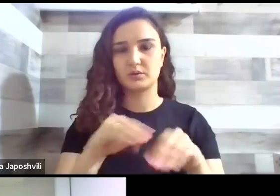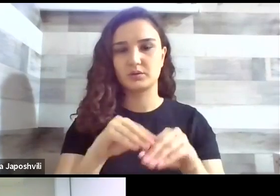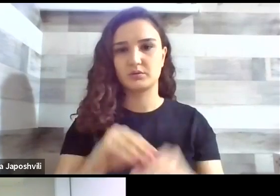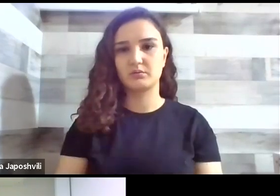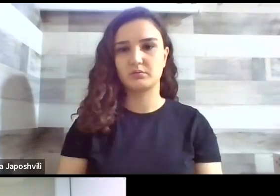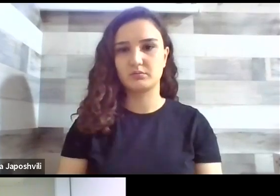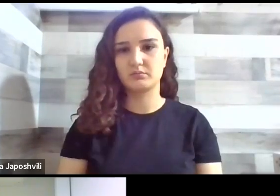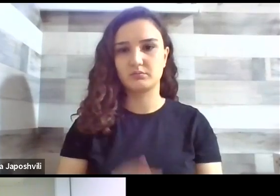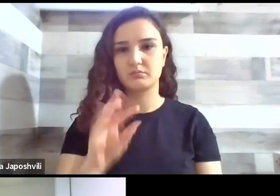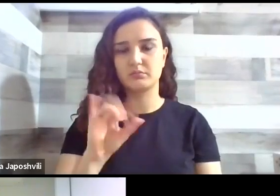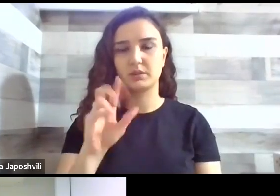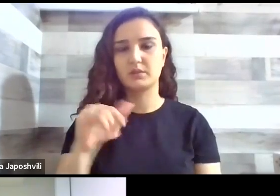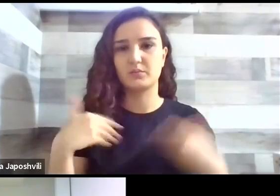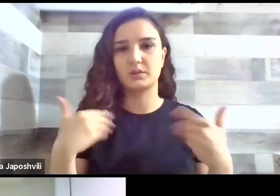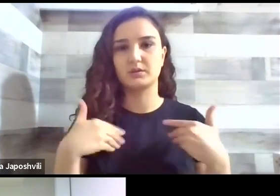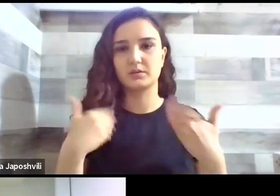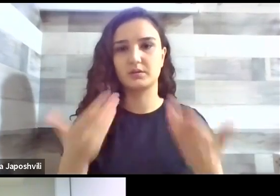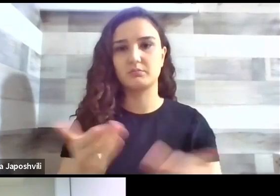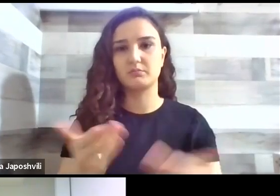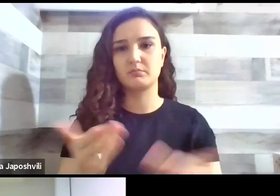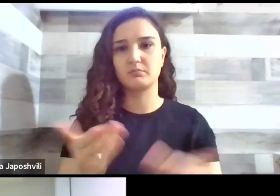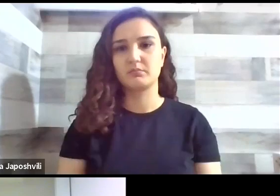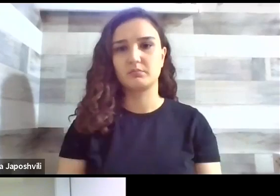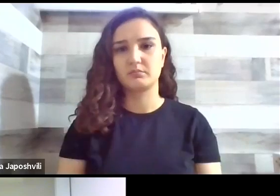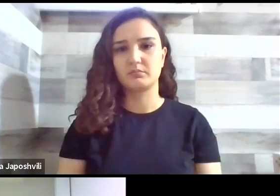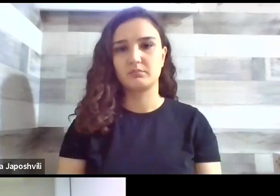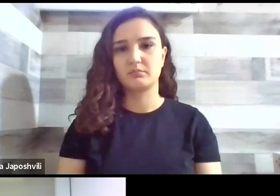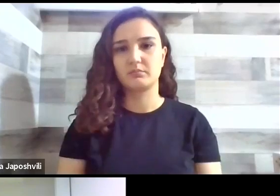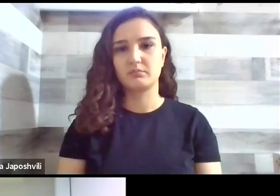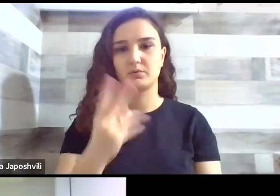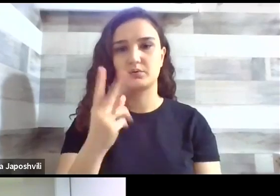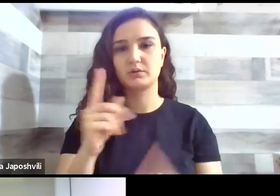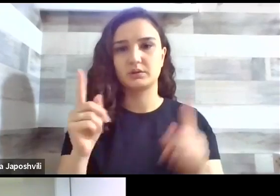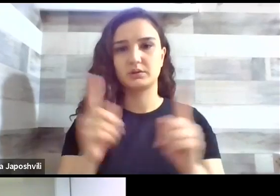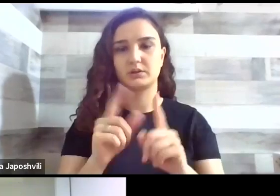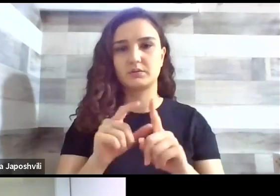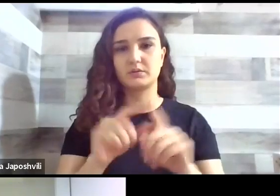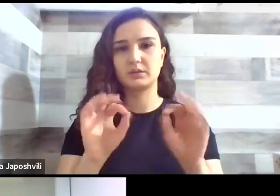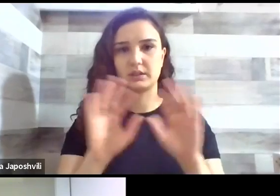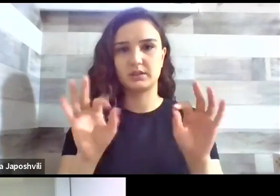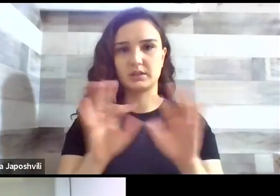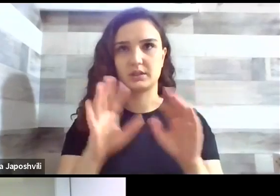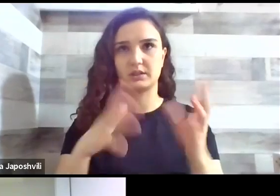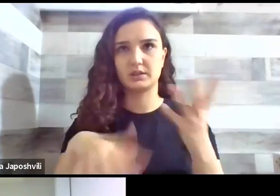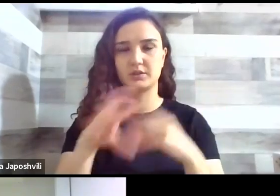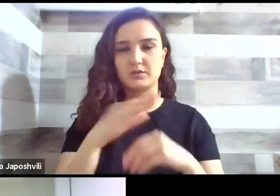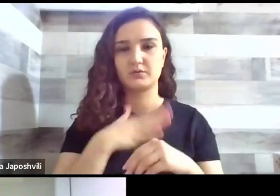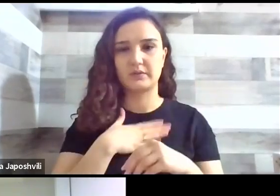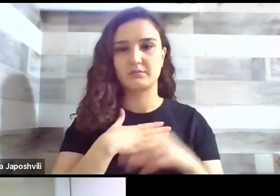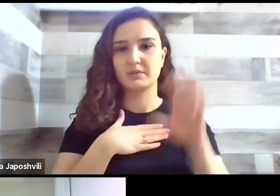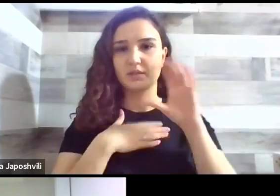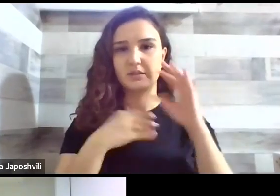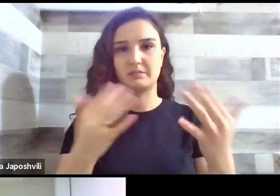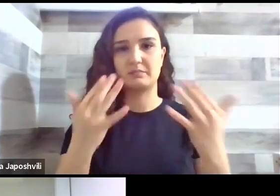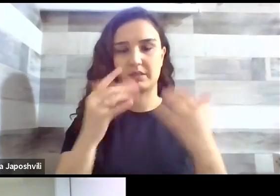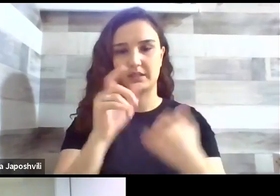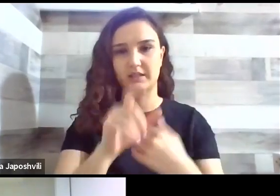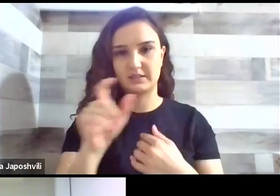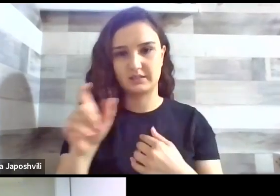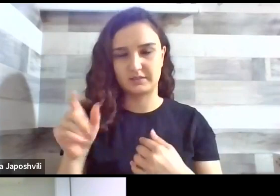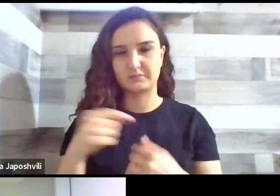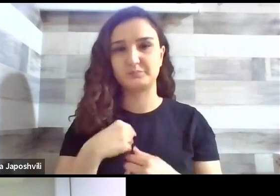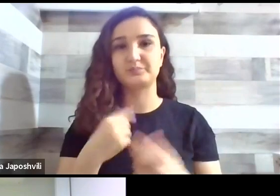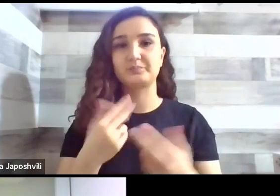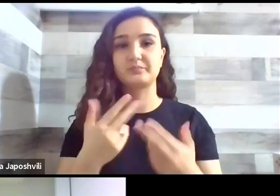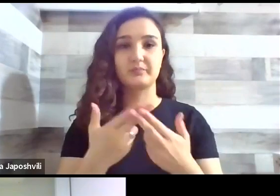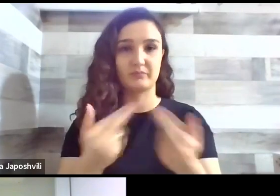მაია, მოგესალმები. Modi, ori sitkvet, mainz gaetsani ჩვენს მსმენელს, მაყურებელს, ჩვენ